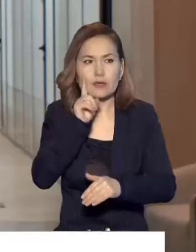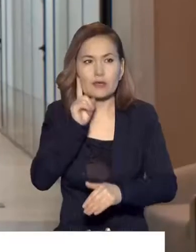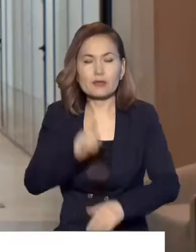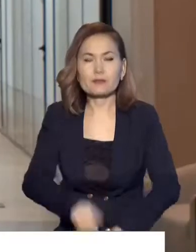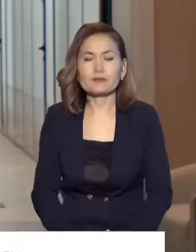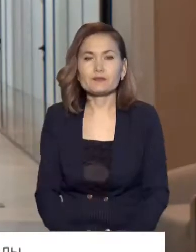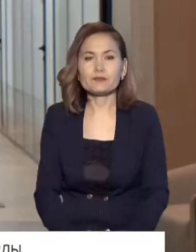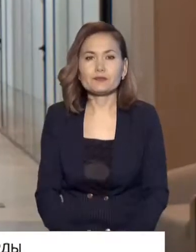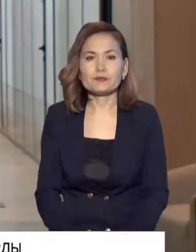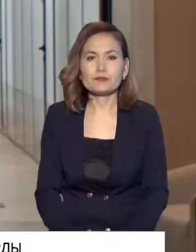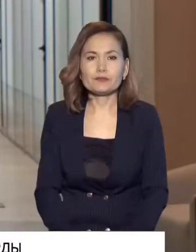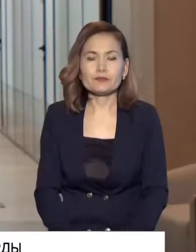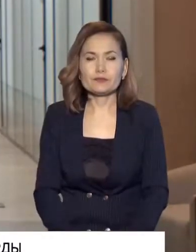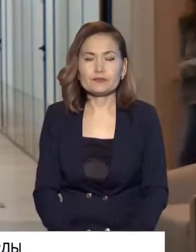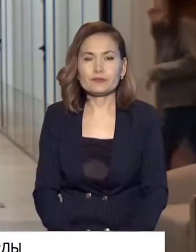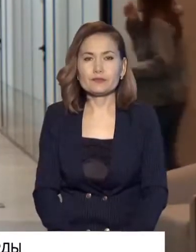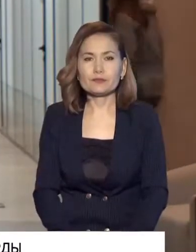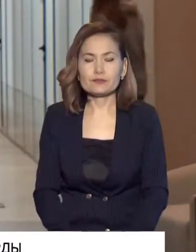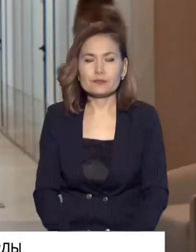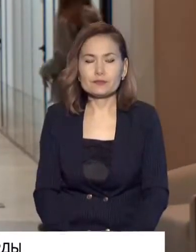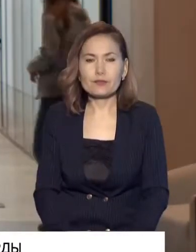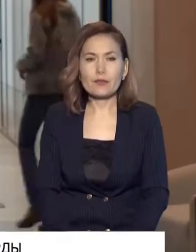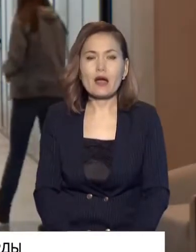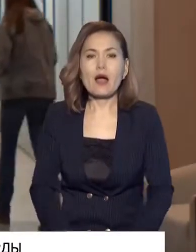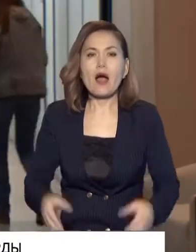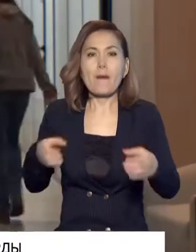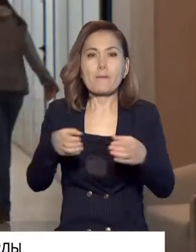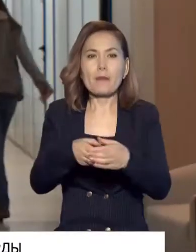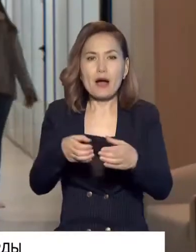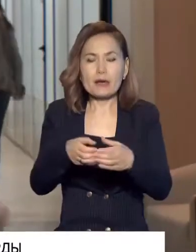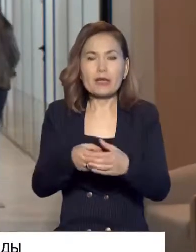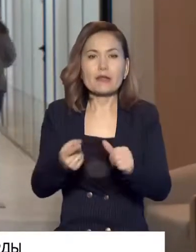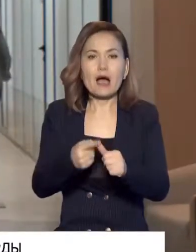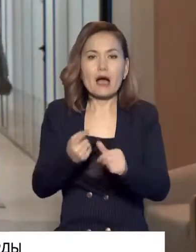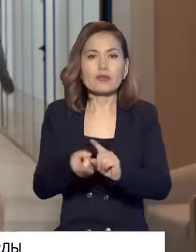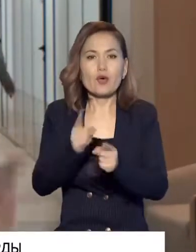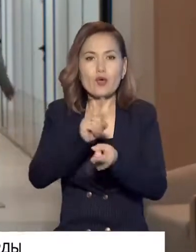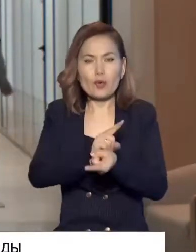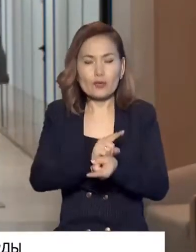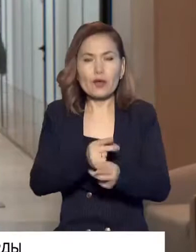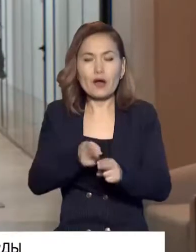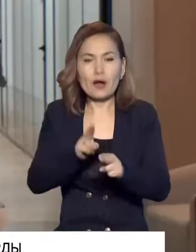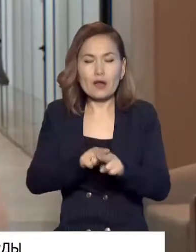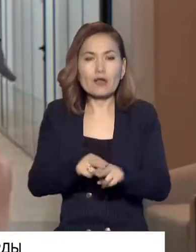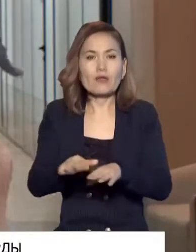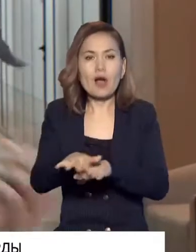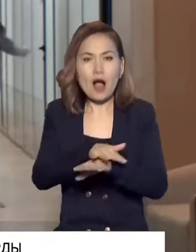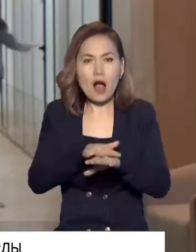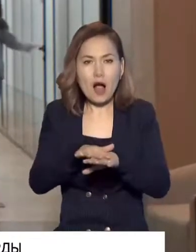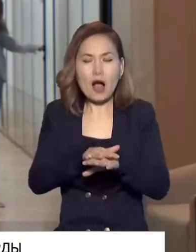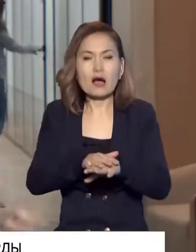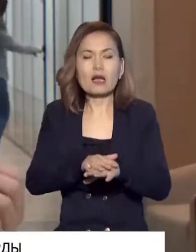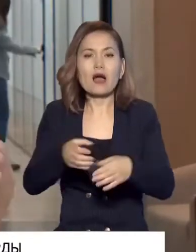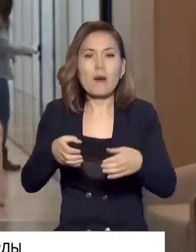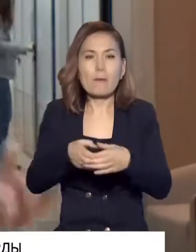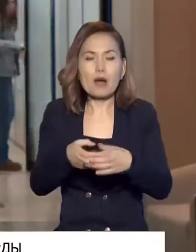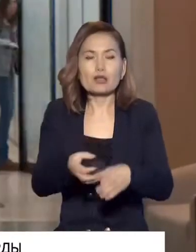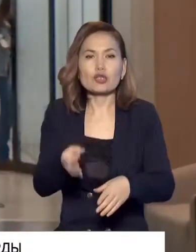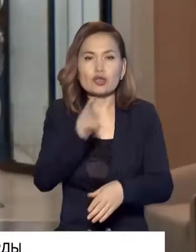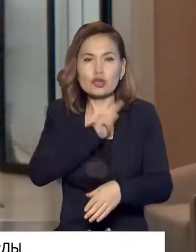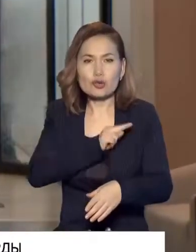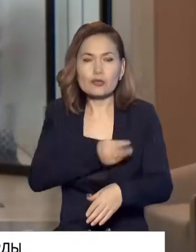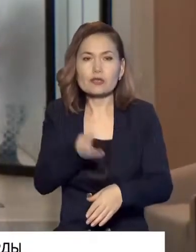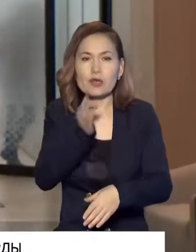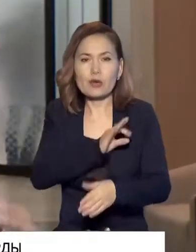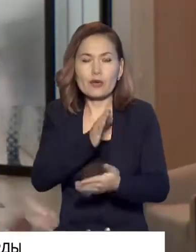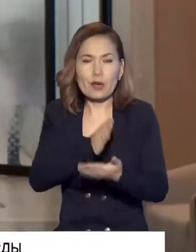Повышать навыки работы партийных лидеров. Партия атауының өзгеруі ребрендинг жасау халыққа да партия мүшелеріне де жаңа тыныс бергені анық.